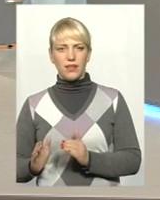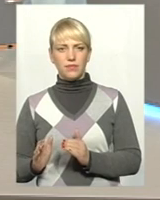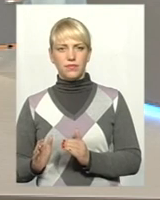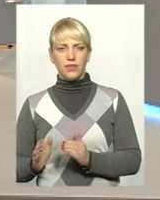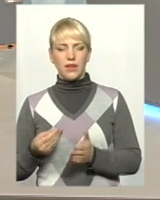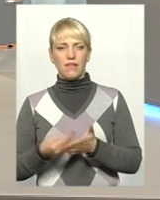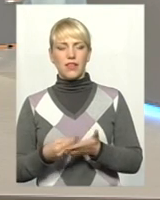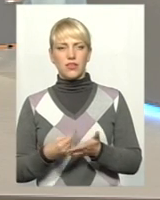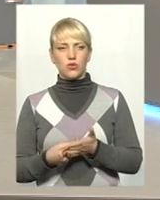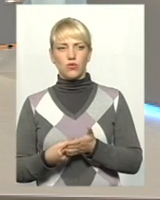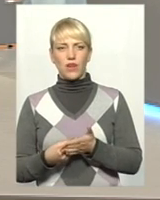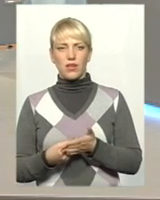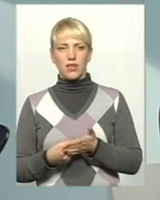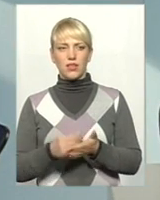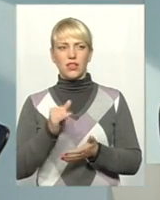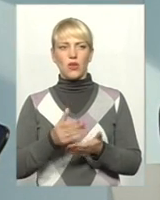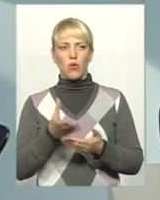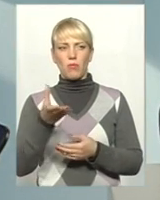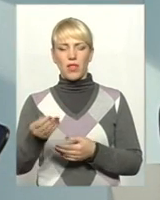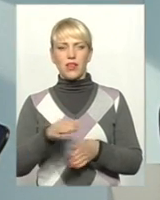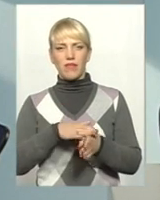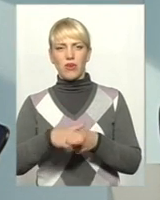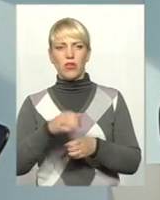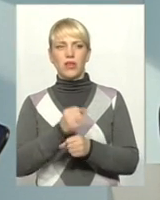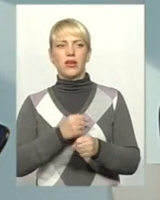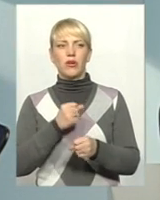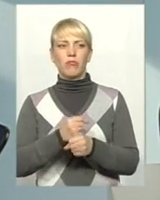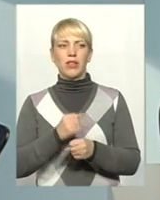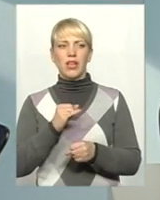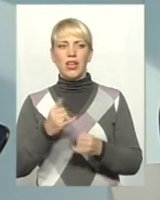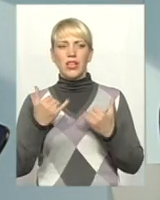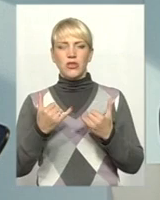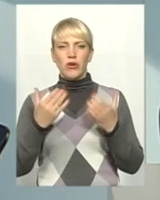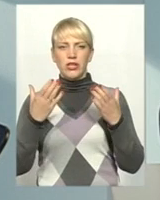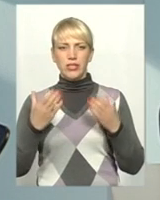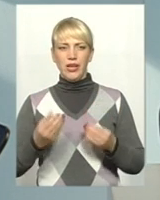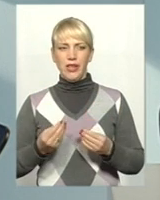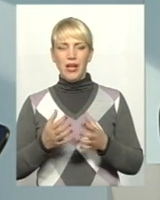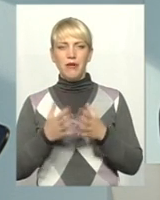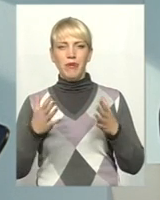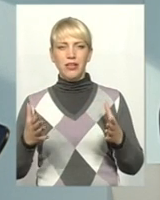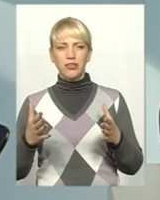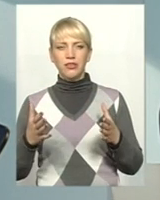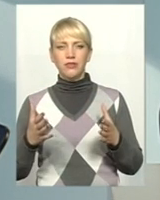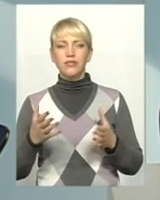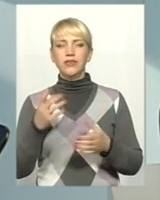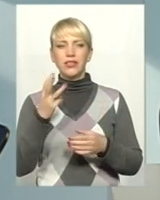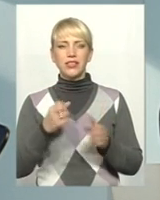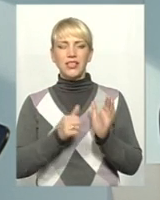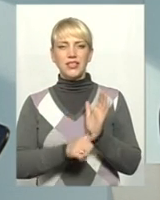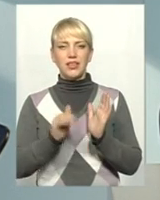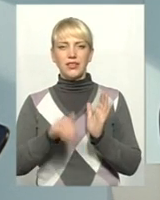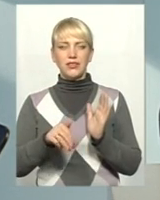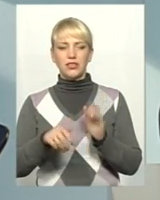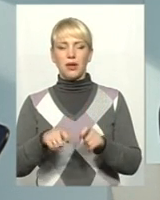стабільне фінансування і оплата виконаних робіт. І на сьогоднішній день більше 360